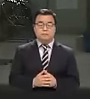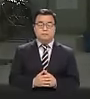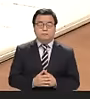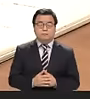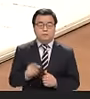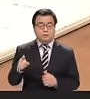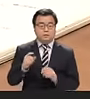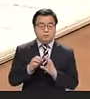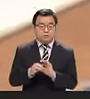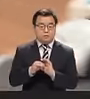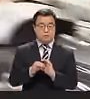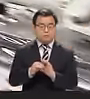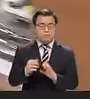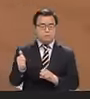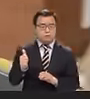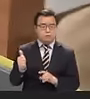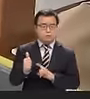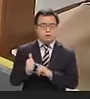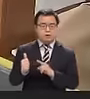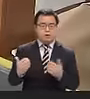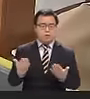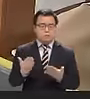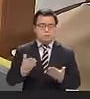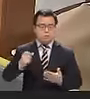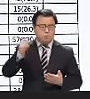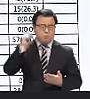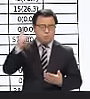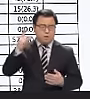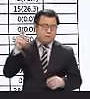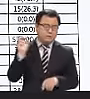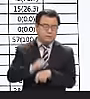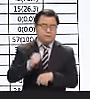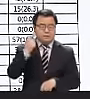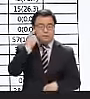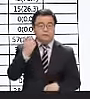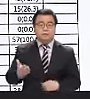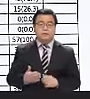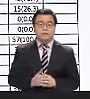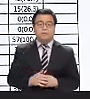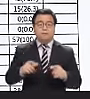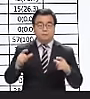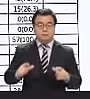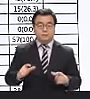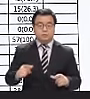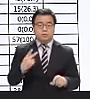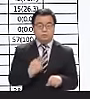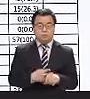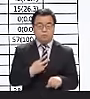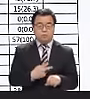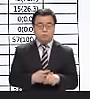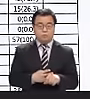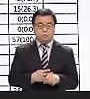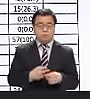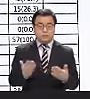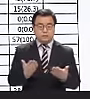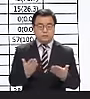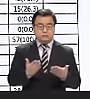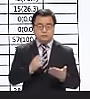교무부장이 우연히도 업무에는 특출났던 걸까? 한 지역 교사들의 근무 성적 평정